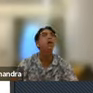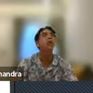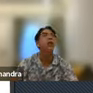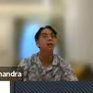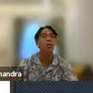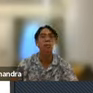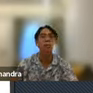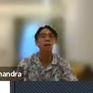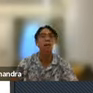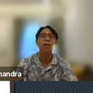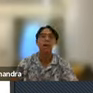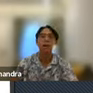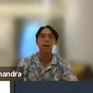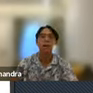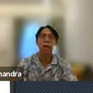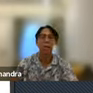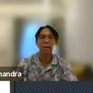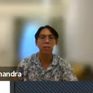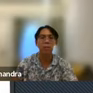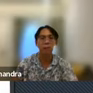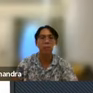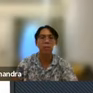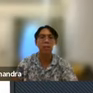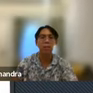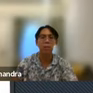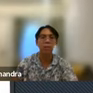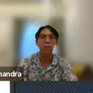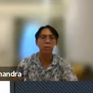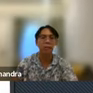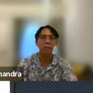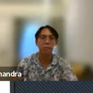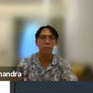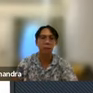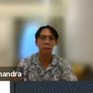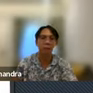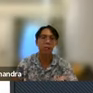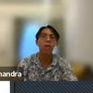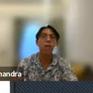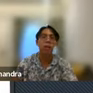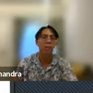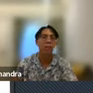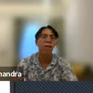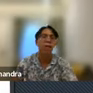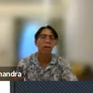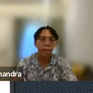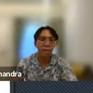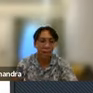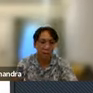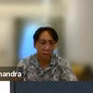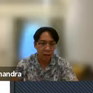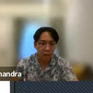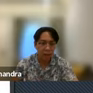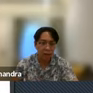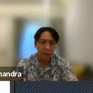tuna netra juga bisa, karena nanti diaksesnya bakalan dijelaskan juga. Dan kemudian toilet. Next